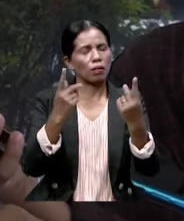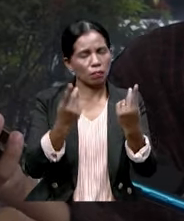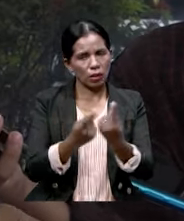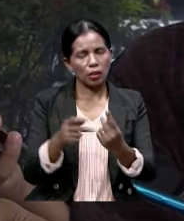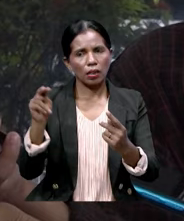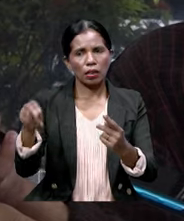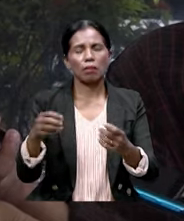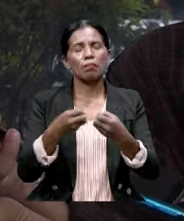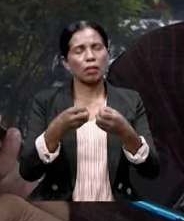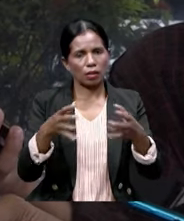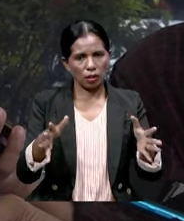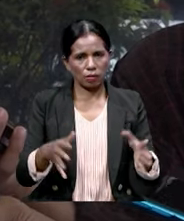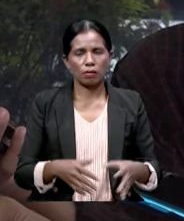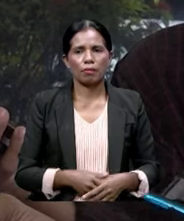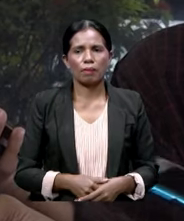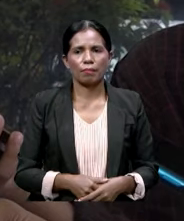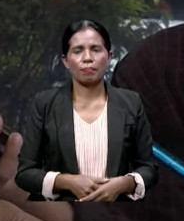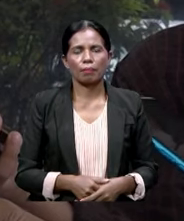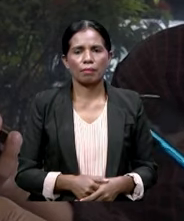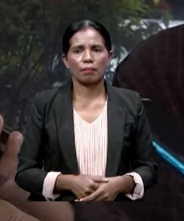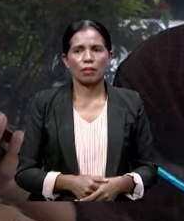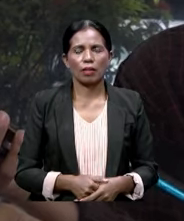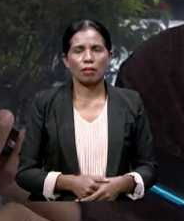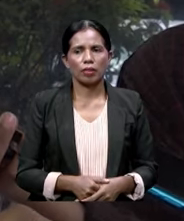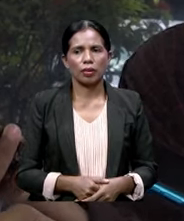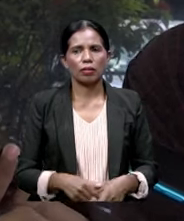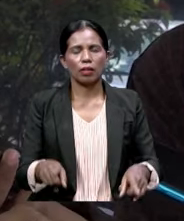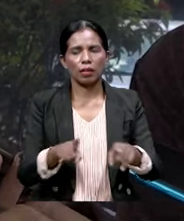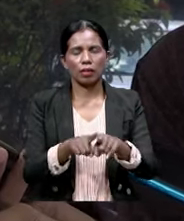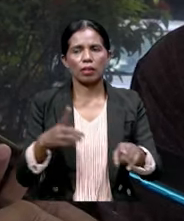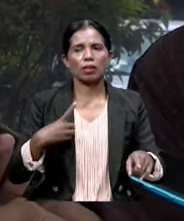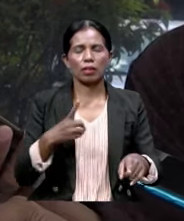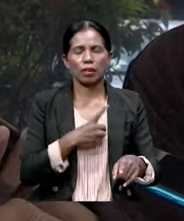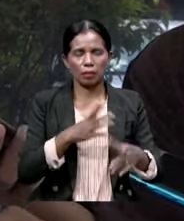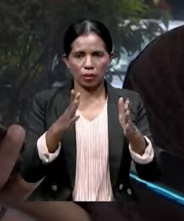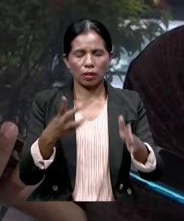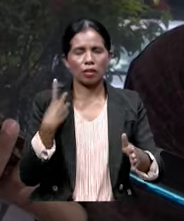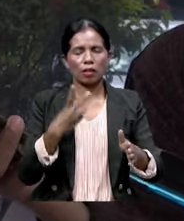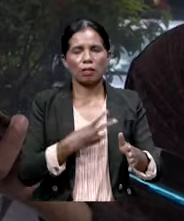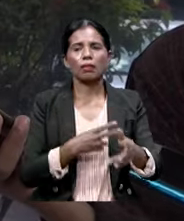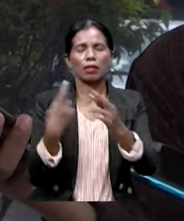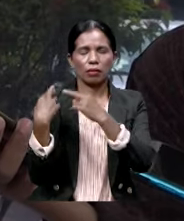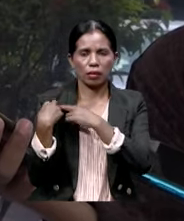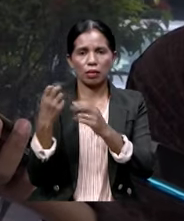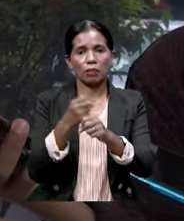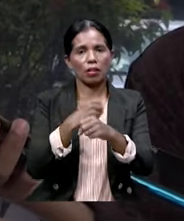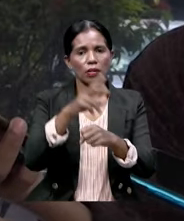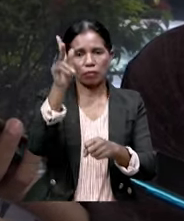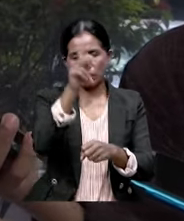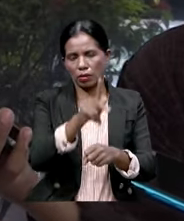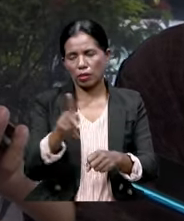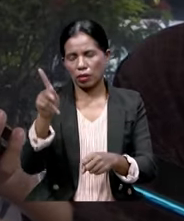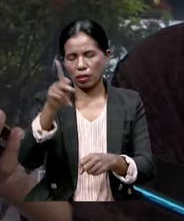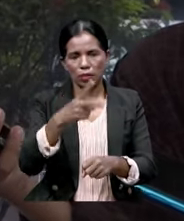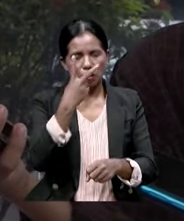maglakong. Los galai. Nebe hansa deputado amnia dever ba hal fiskalizasaun.